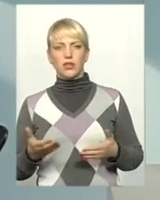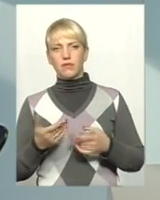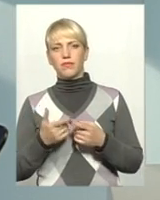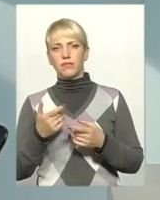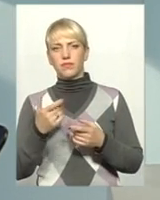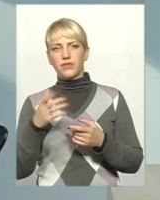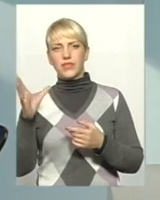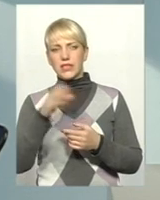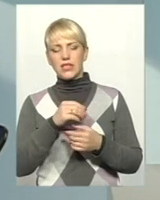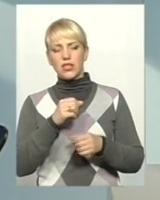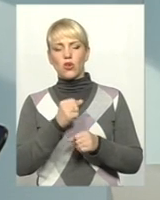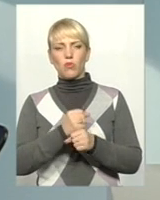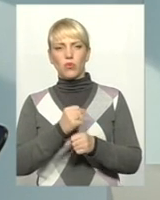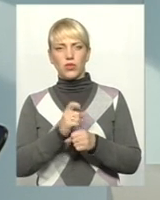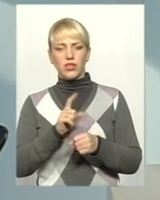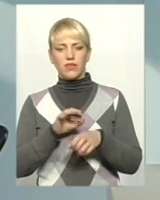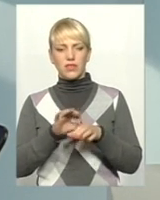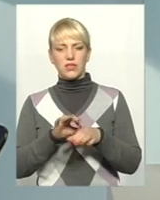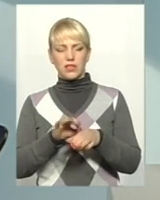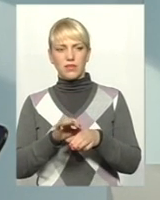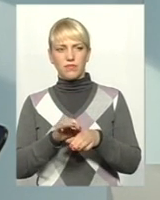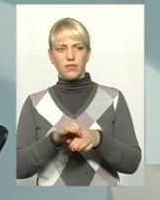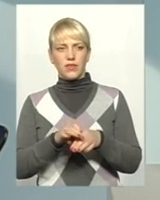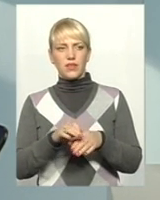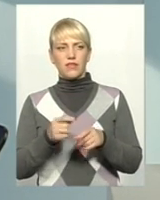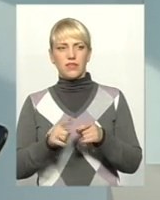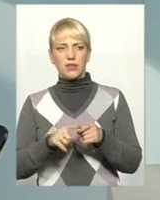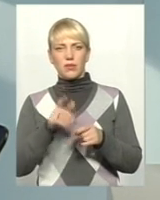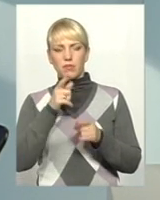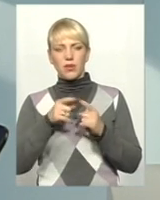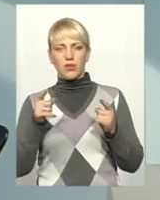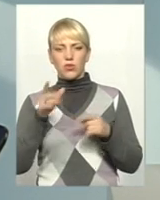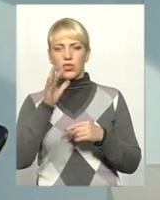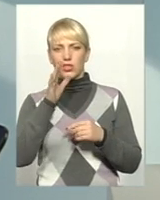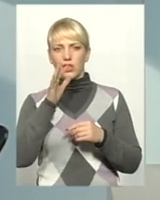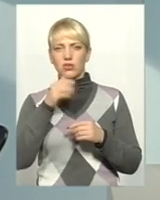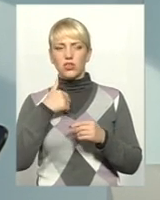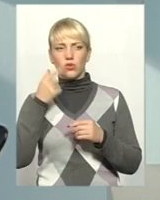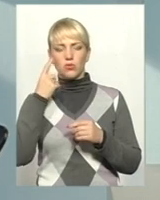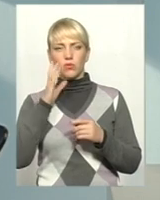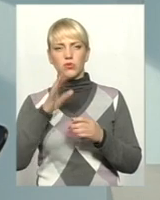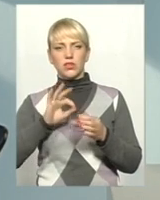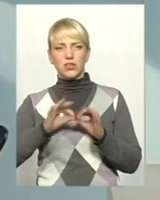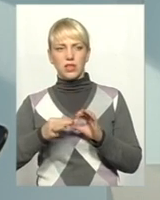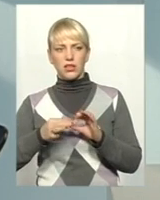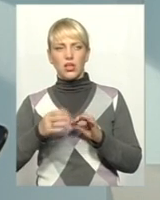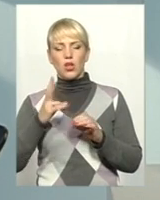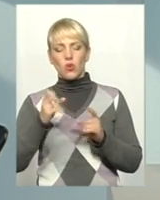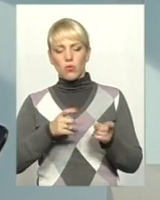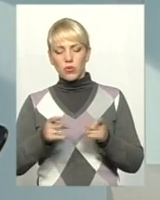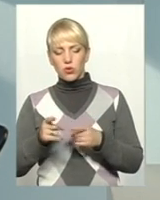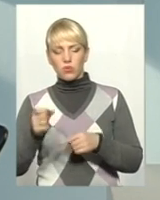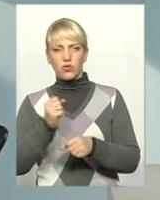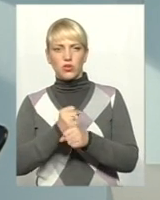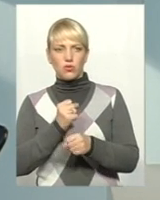якісь роботи вести в такий період часу, я думаю, що це вже дуже складно. Але підготовчі